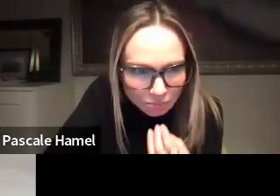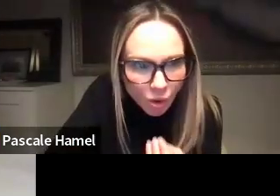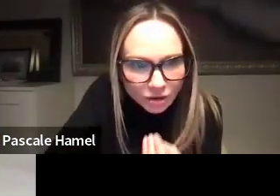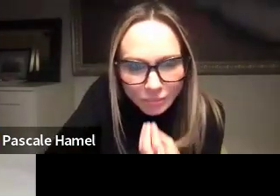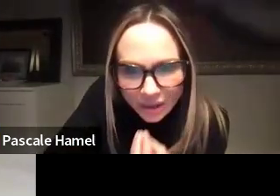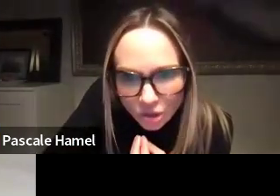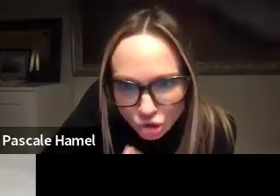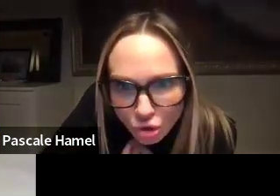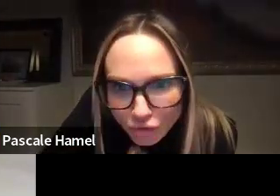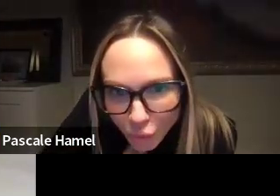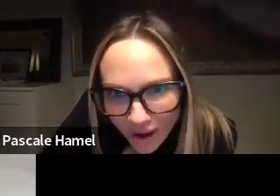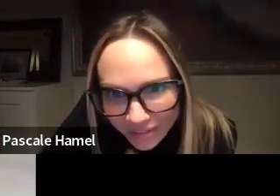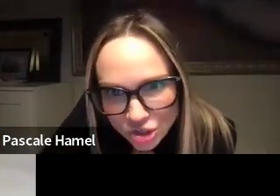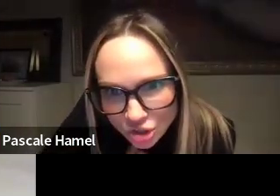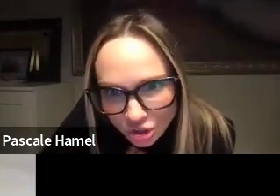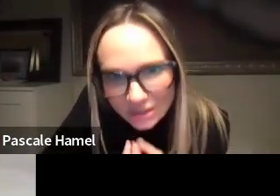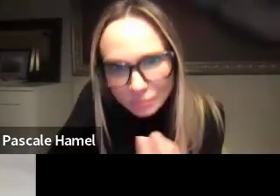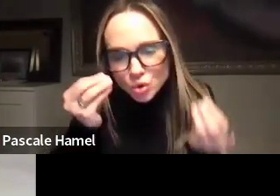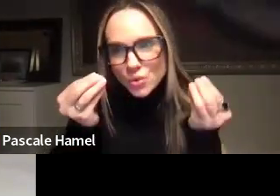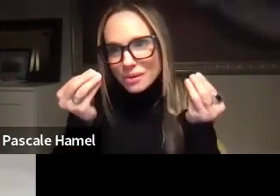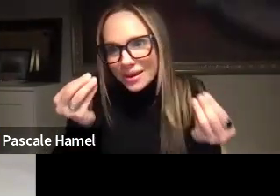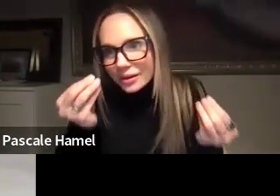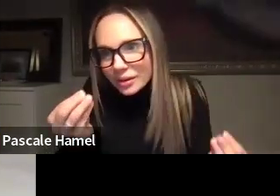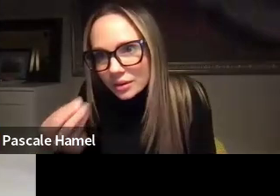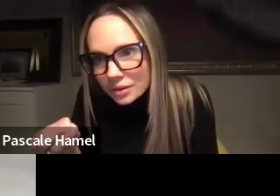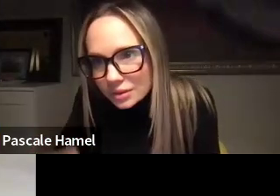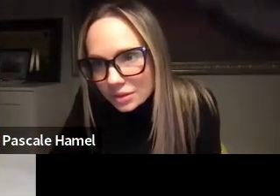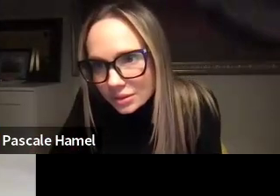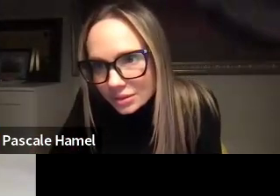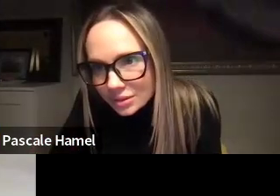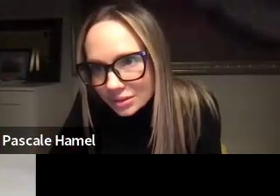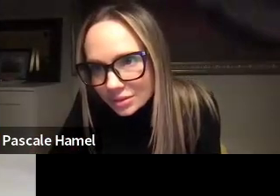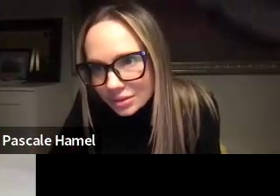sais pas si c'est moi là, mais je le vois déjà qui est plus épais.